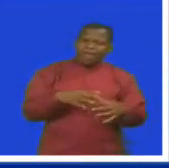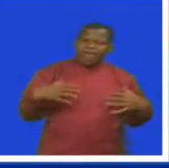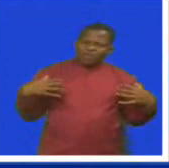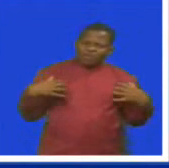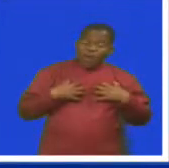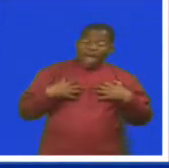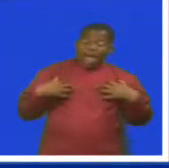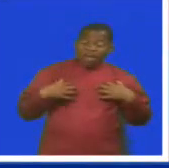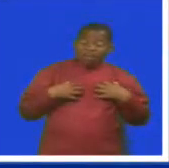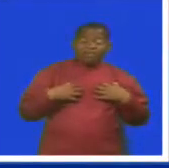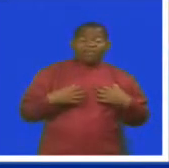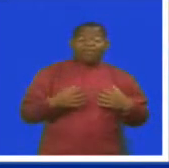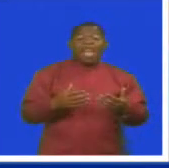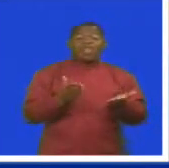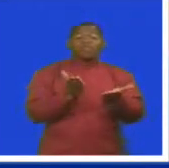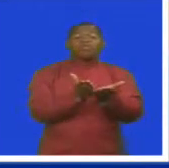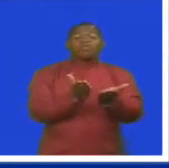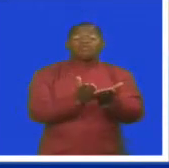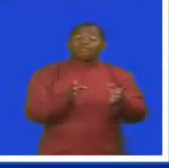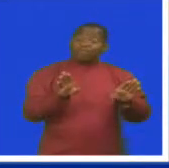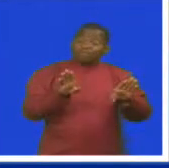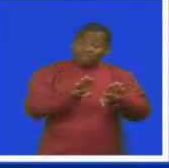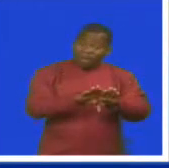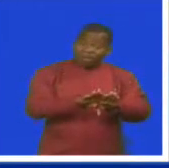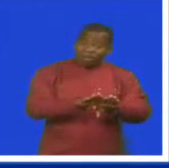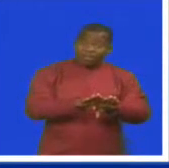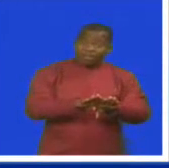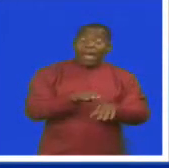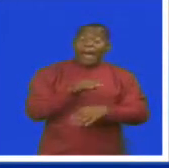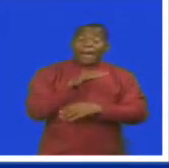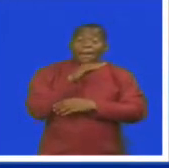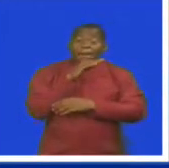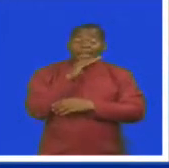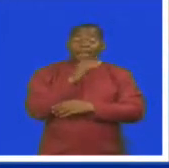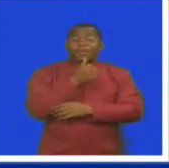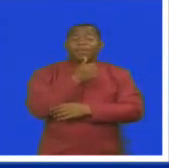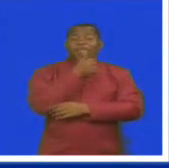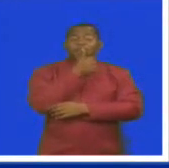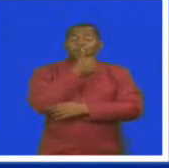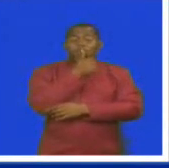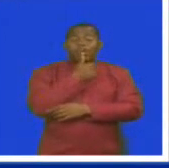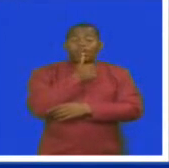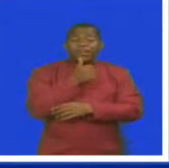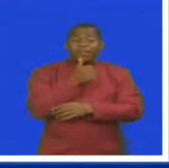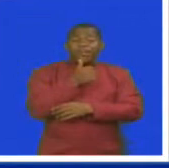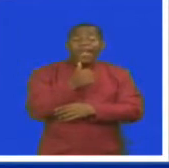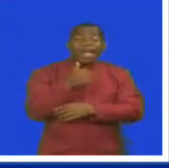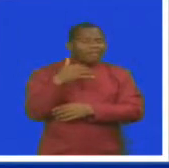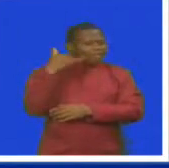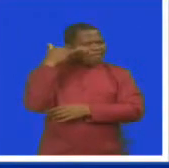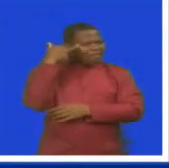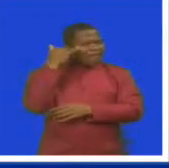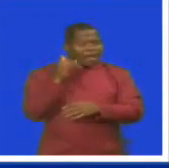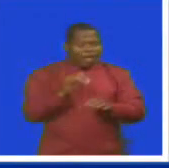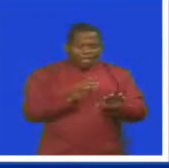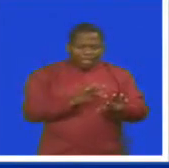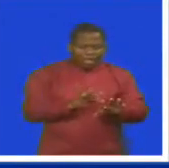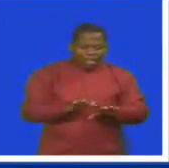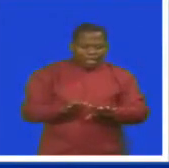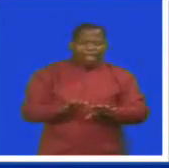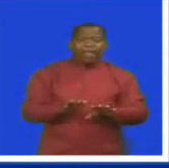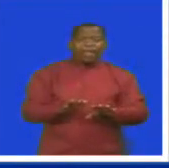esikolweni emazombizwa bakhona ukuya esikolweni kepha sekufuneka ukuthi bafunze ngetincimo kube